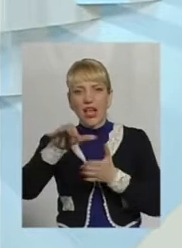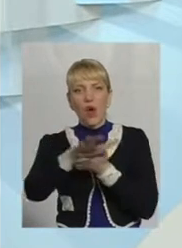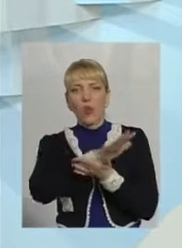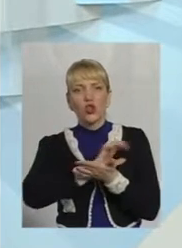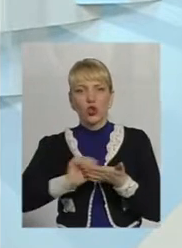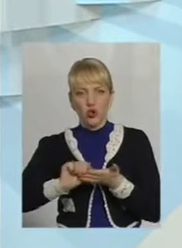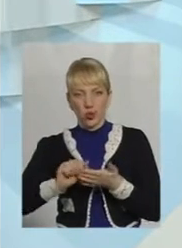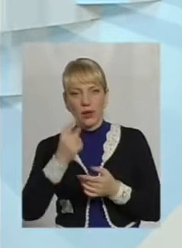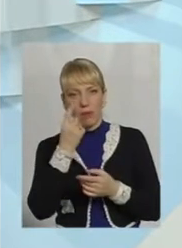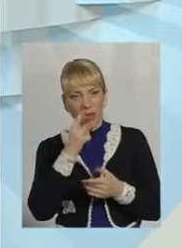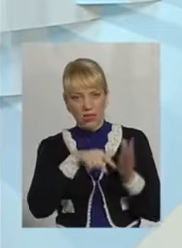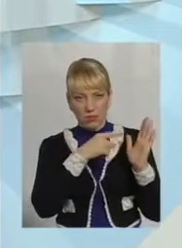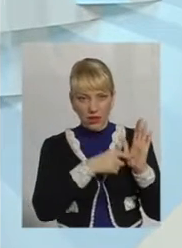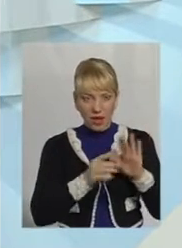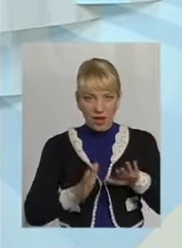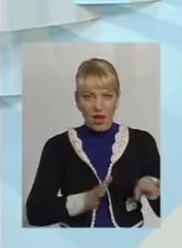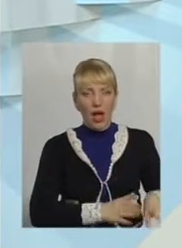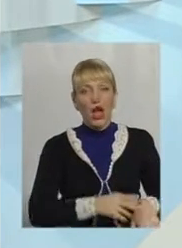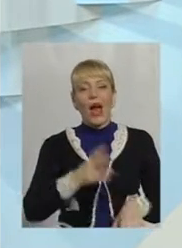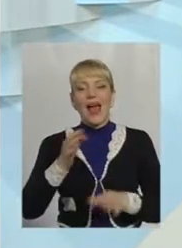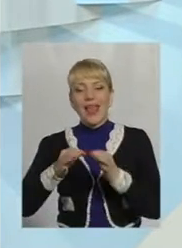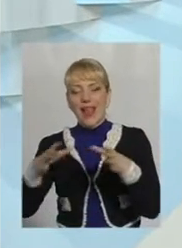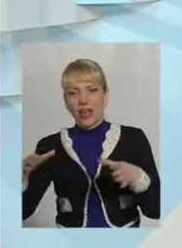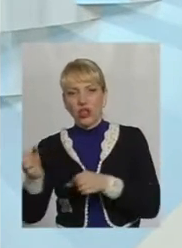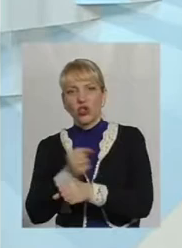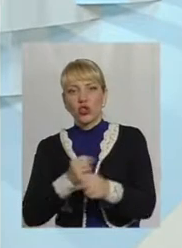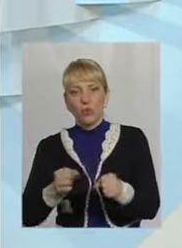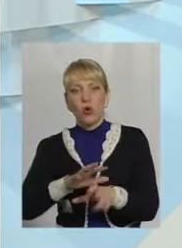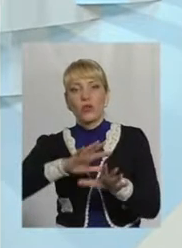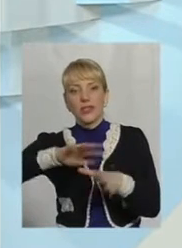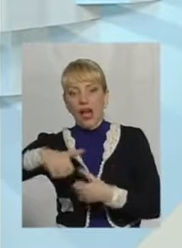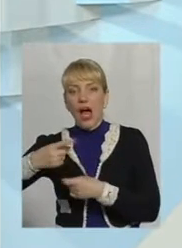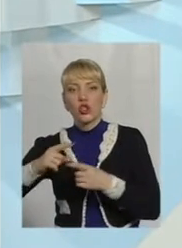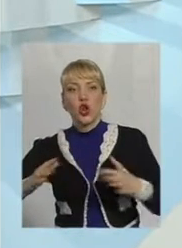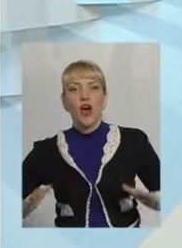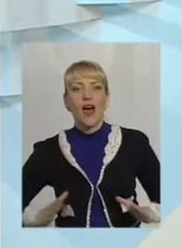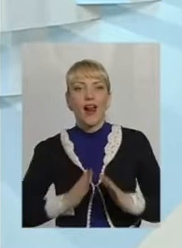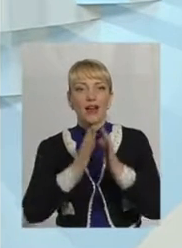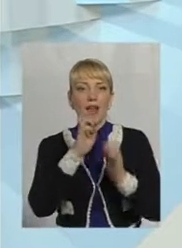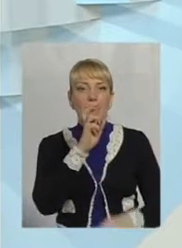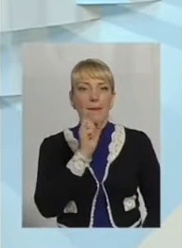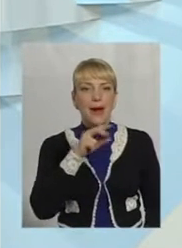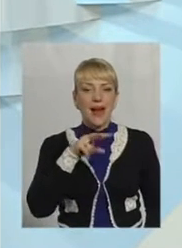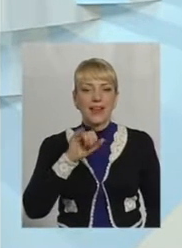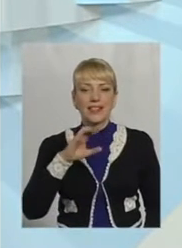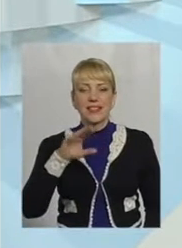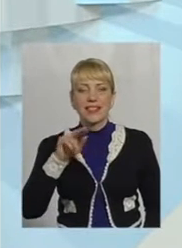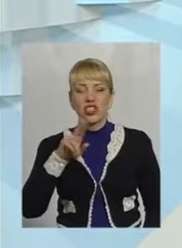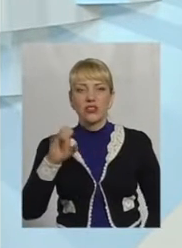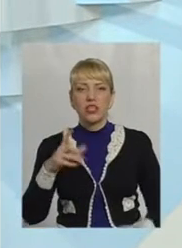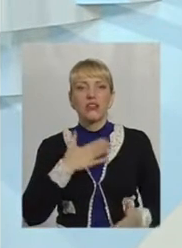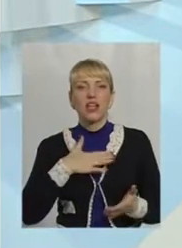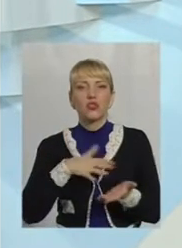питання. Ядерну зброю забрали. А що ж ракети, які балістичні, теж уничтожили?